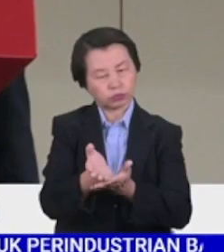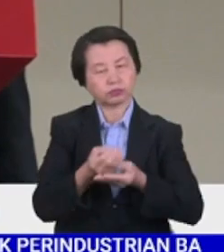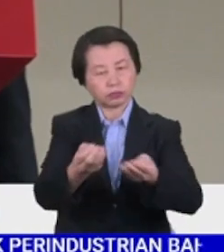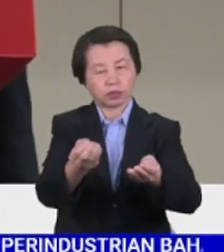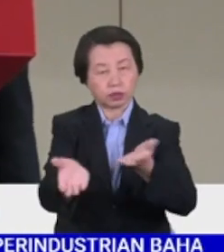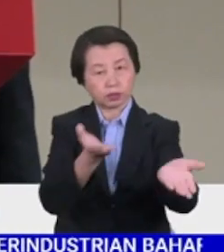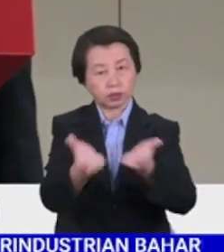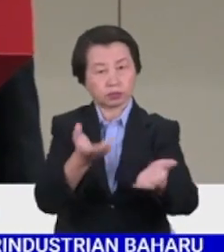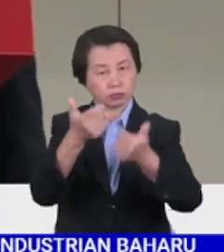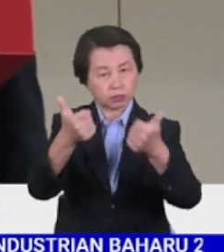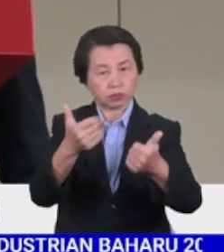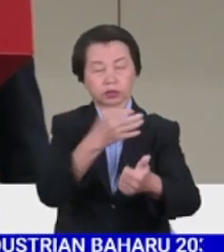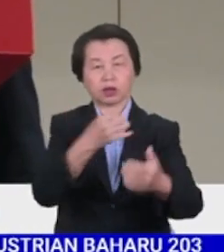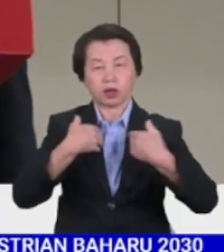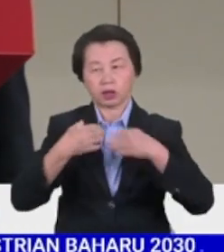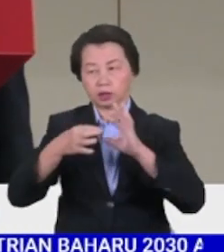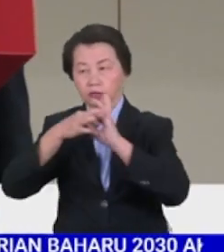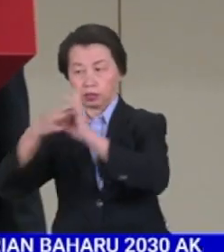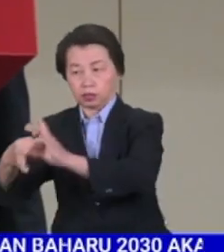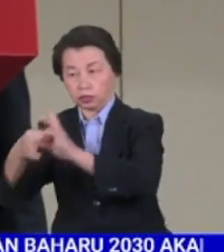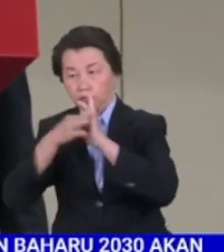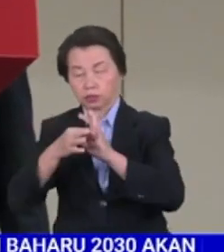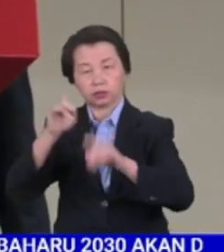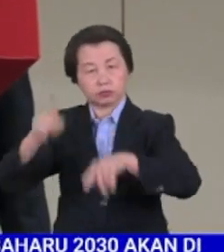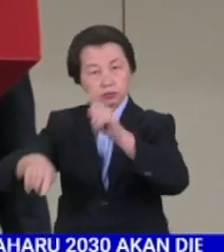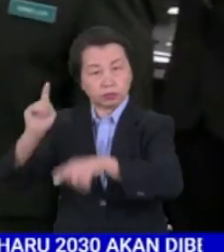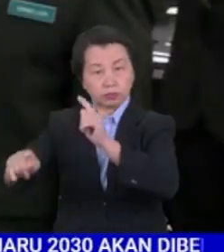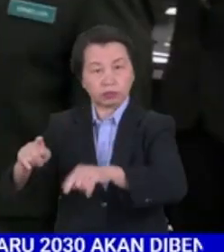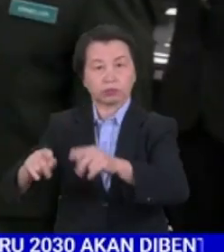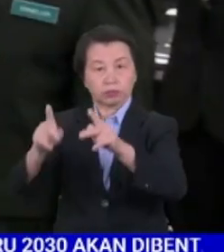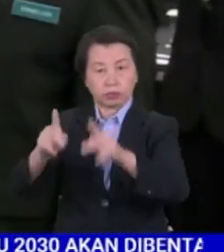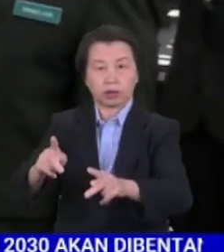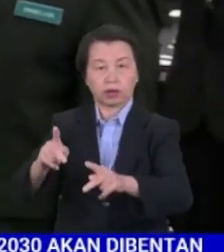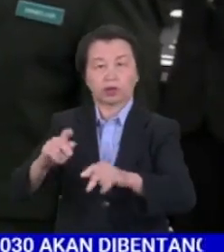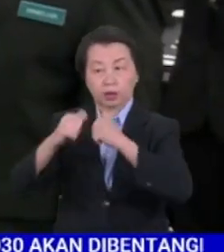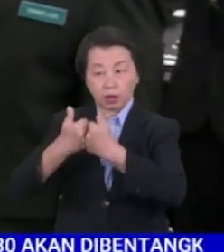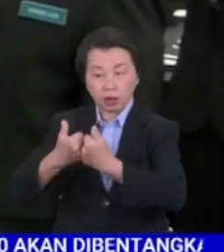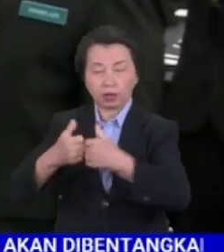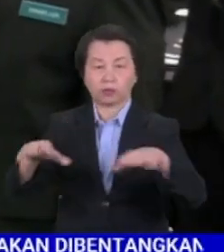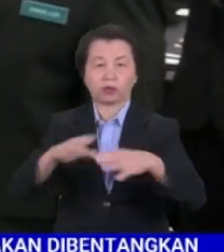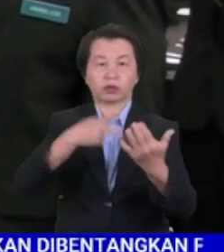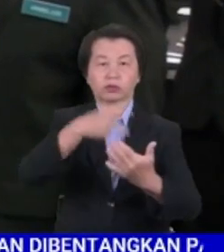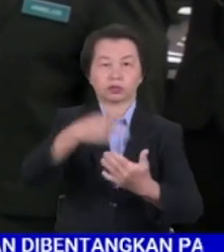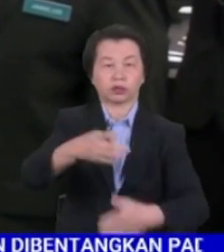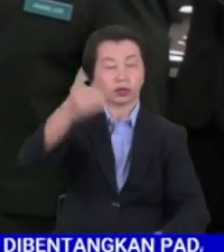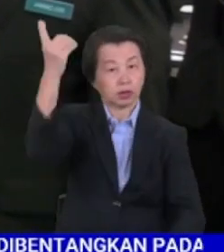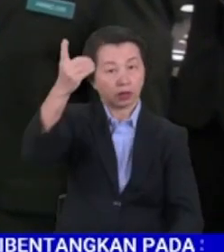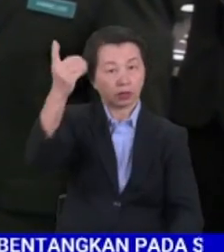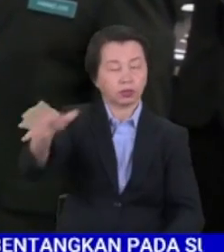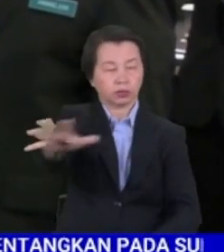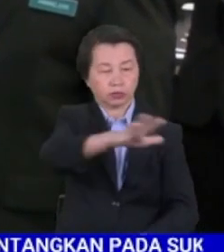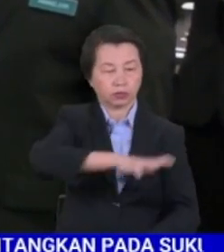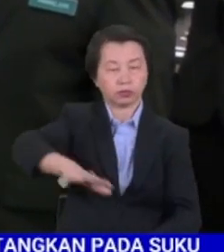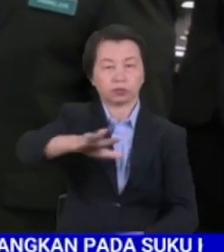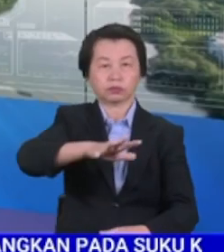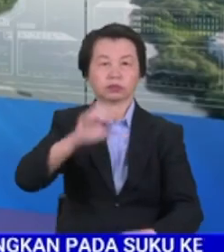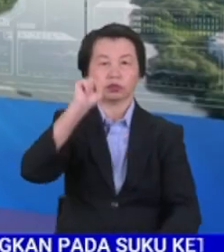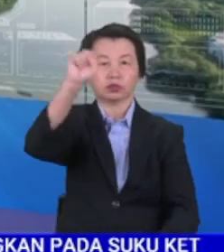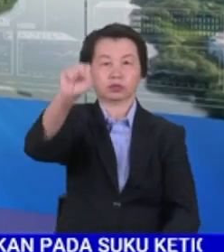cemerlang selain menjalin kerjasama dengan pelbagai pihak dan agensi dalam melaksana program dakwah di seluruh Sabah.